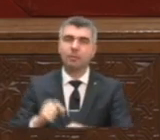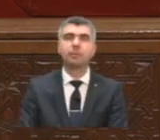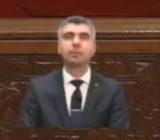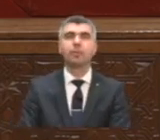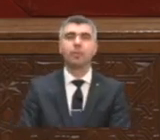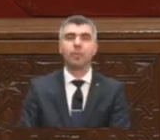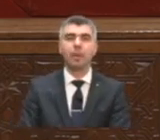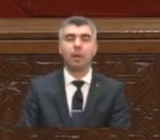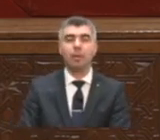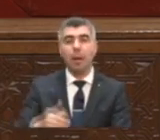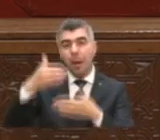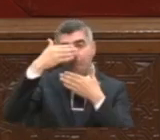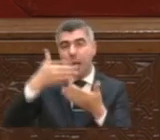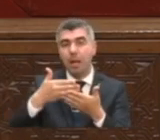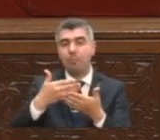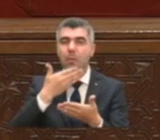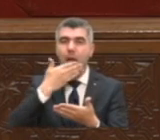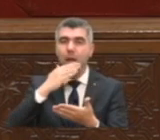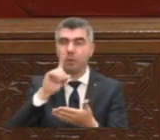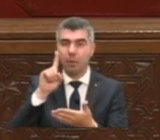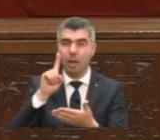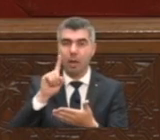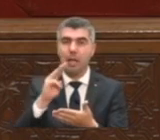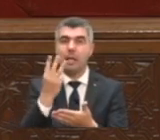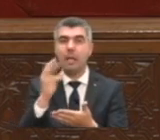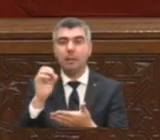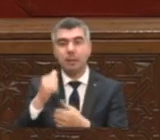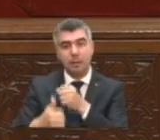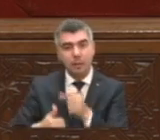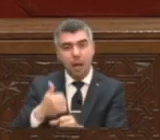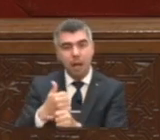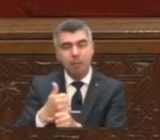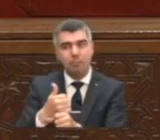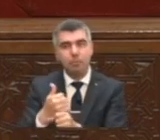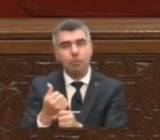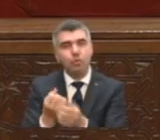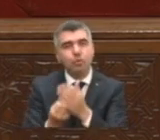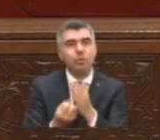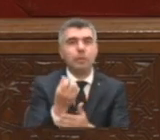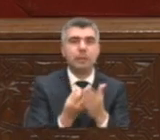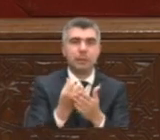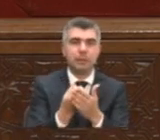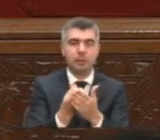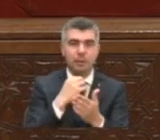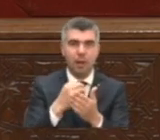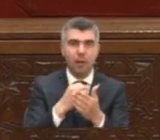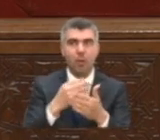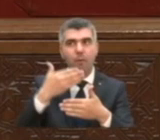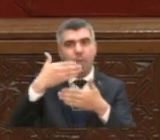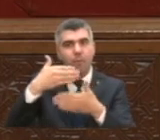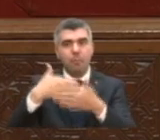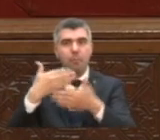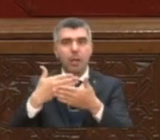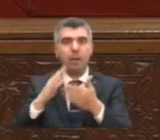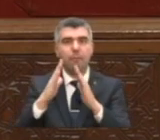بلادنا الحمد لله اللهم لك الحمد 30 عام ازدهرت، فيها مشاكل، قطاع التعمير صعيب، ولكن خصنا